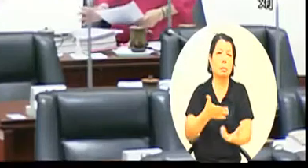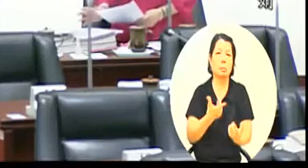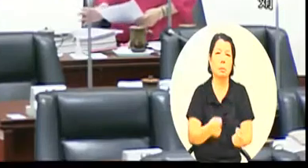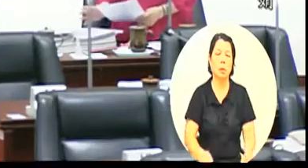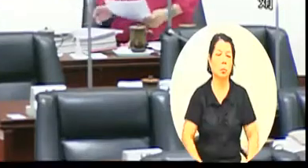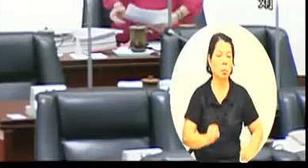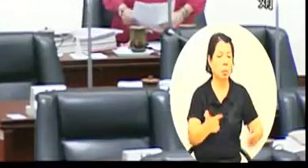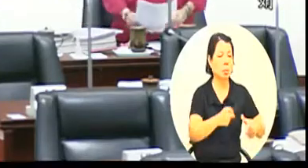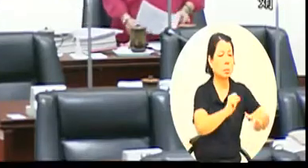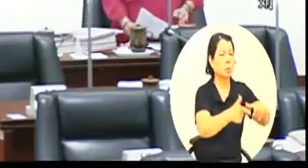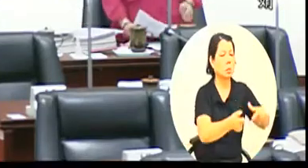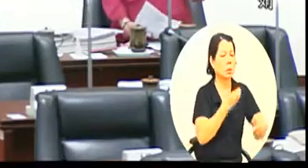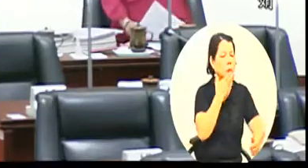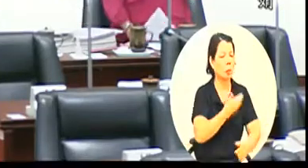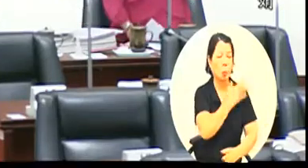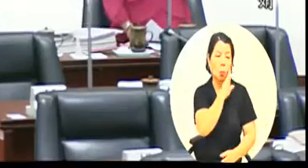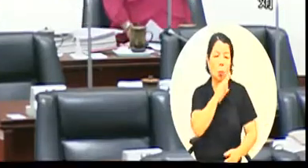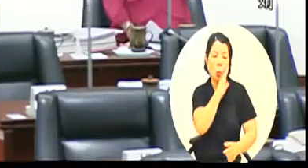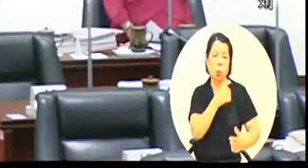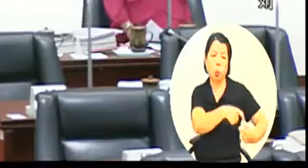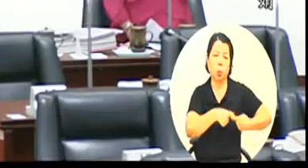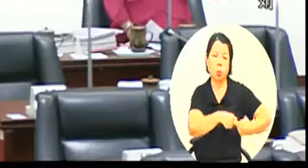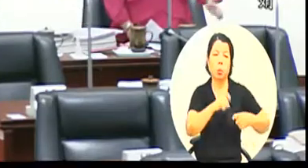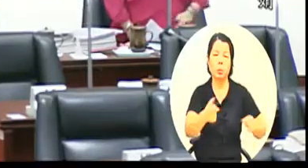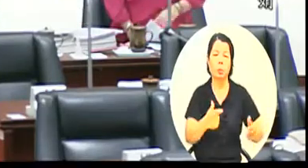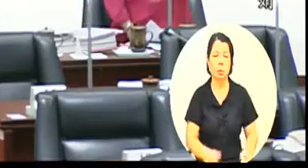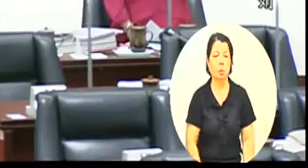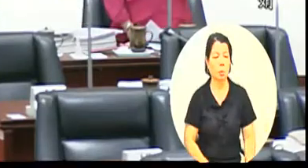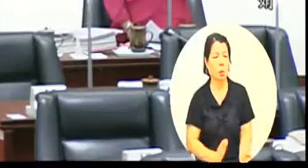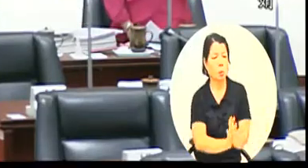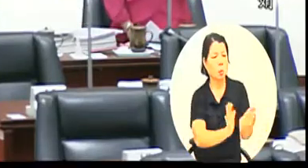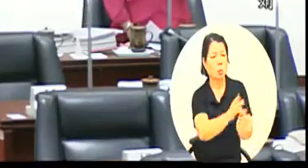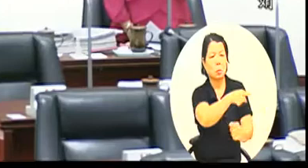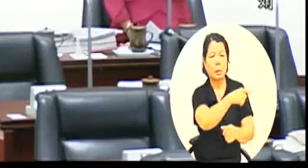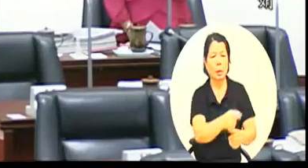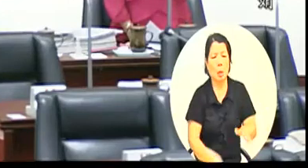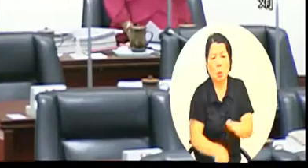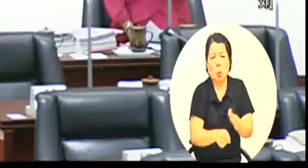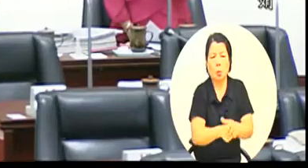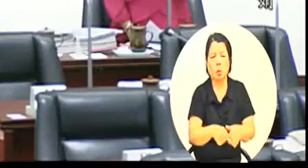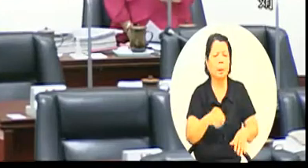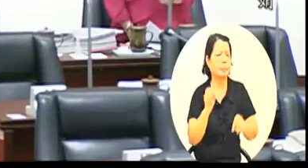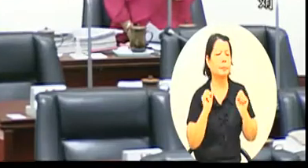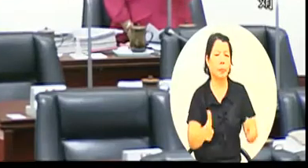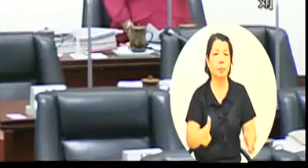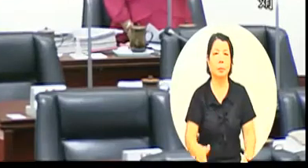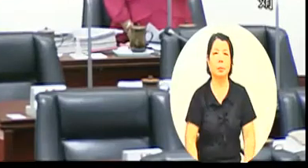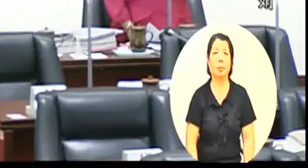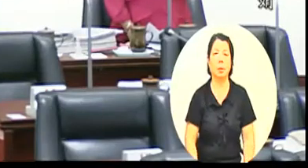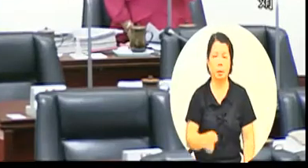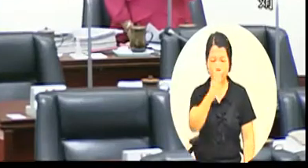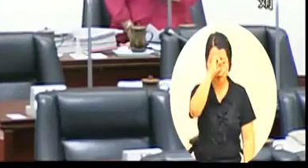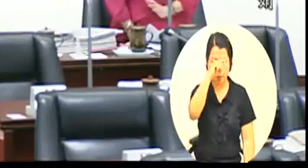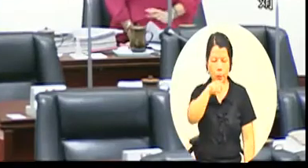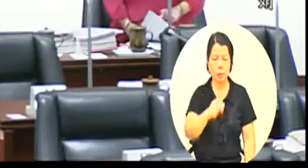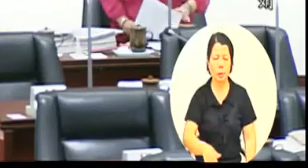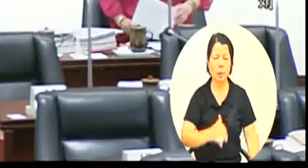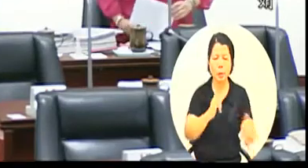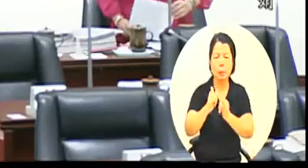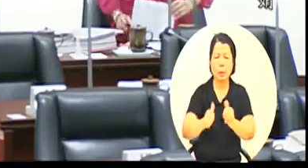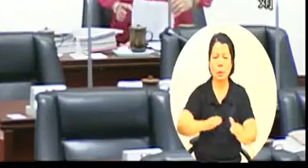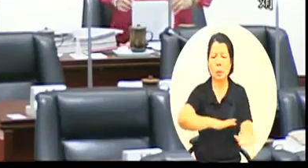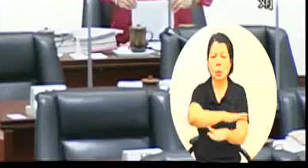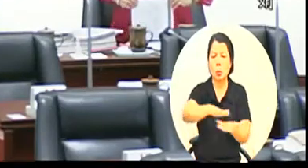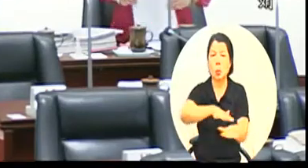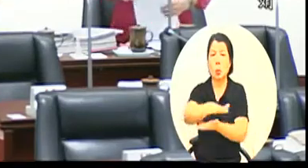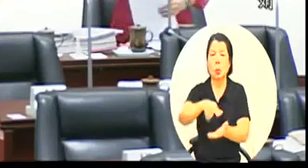商，我们也不是去支持违建，我们今天要正视这个问题，就是希望现在社会这个乱象能够